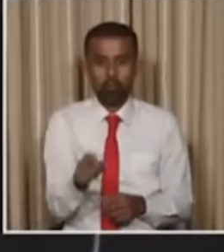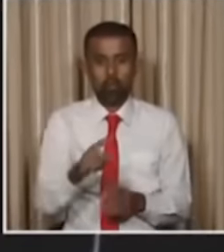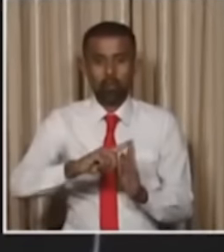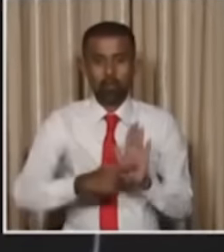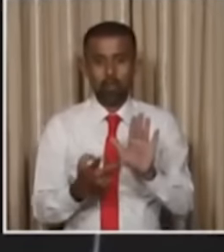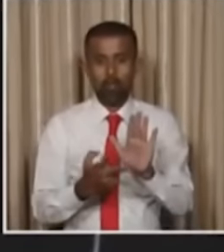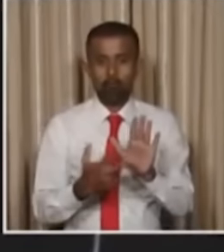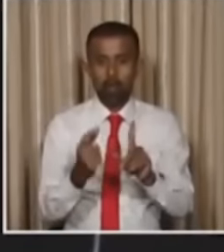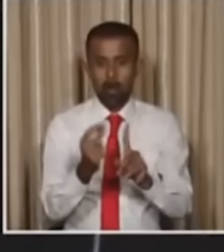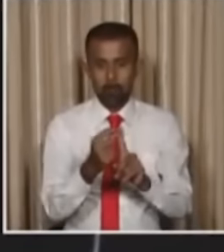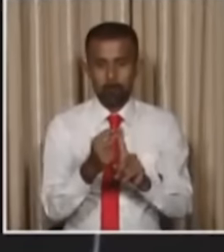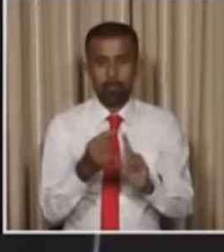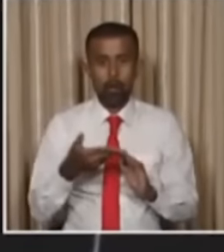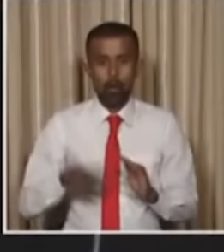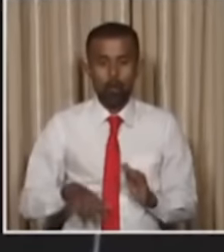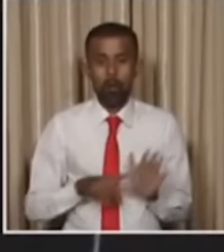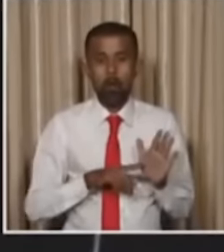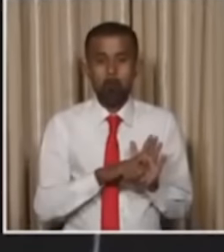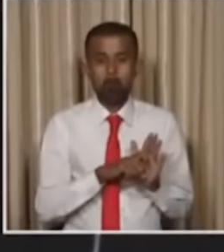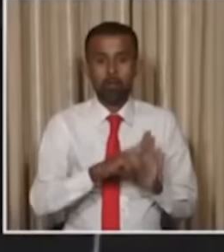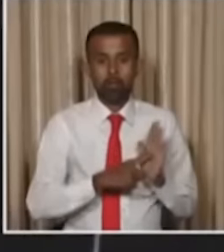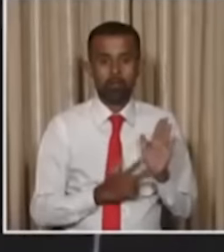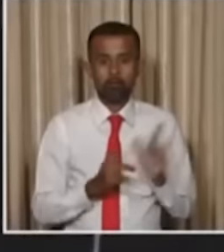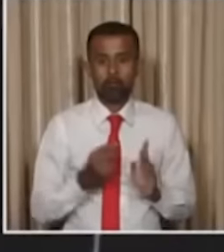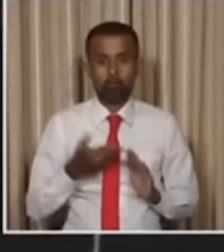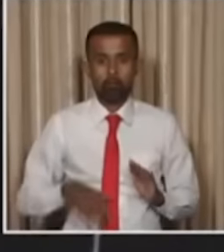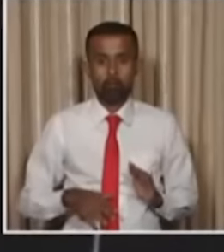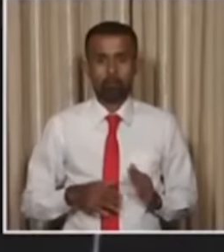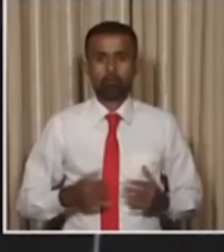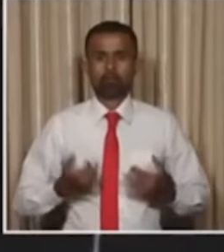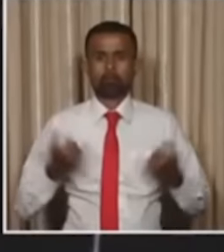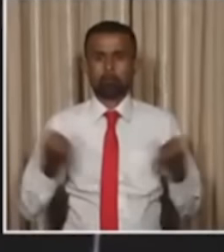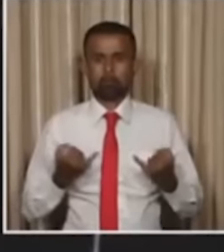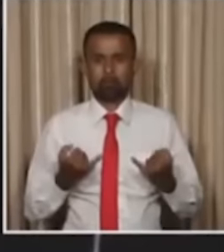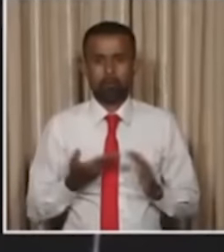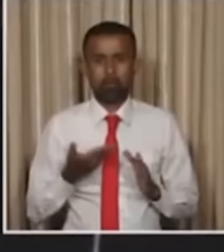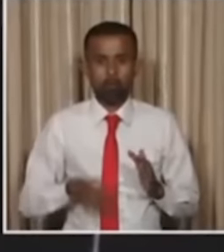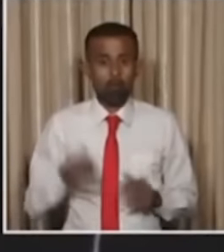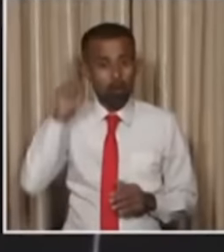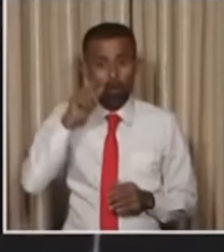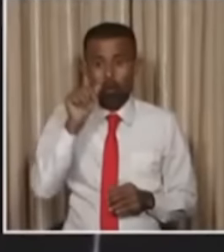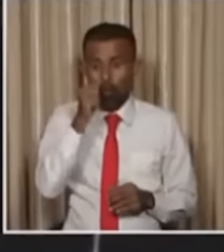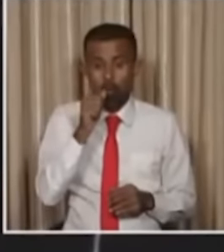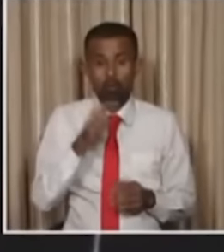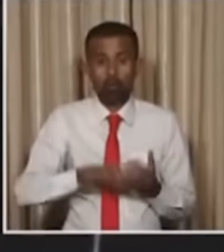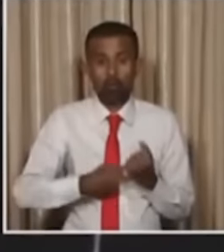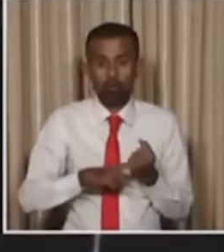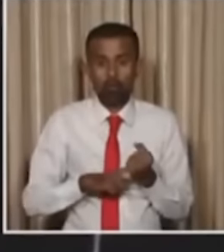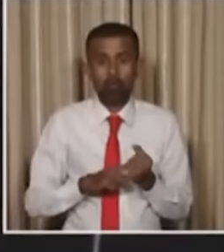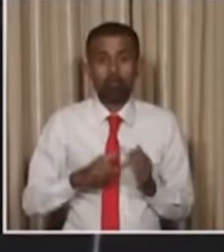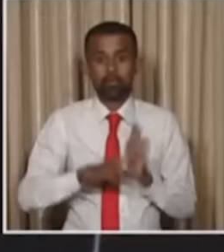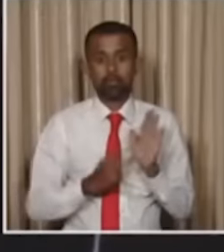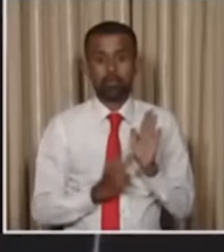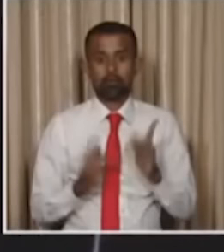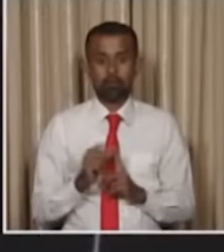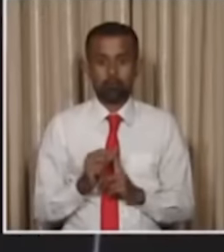විමුක්ති පෙරමුණේ ගමේ ඉන්න පරණ ජීවිපිකාරයෝ කියන්නේ මගේ ගමේ නම් කුහකයෝ ටික. ඒ කියන්නේ අපේ ගමේ හරක් හොරා කසිප්පුකාරයා ගංජකාරයා තමයි මේ ගමේ ඉඳපු